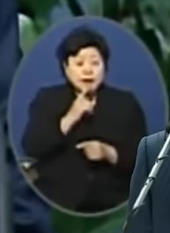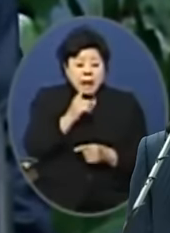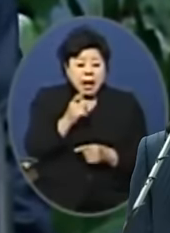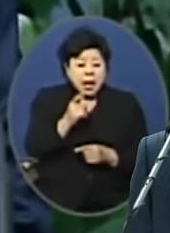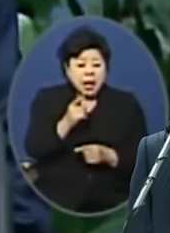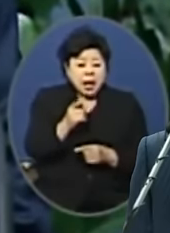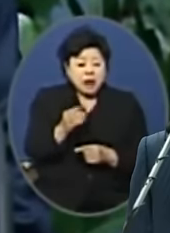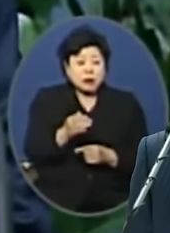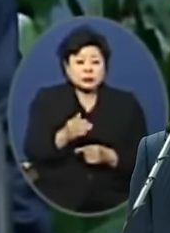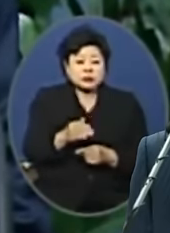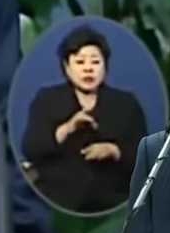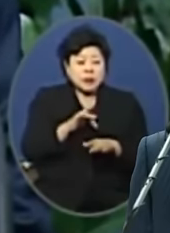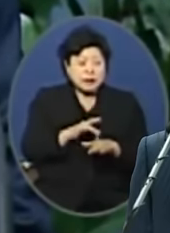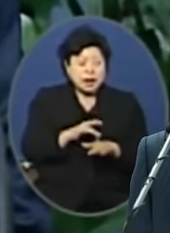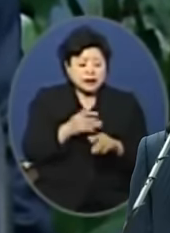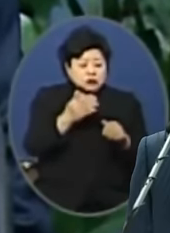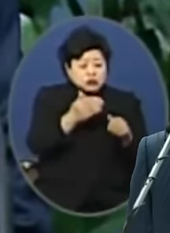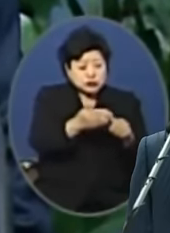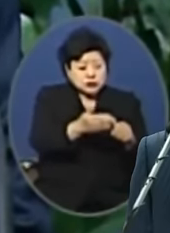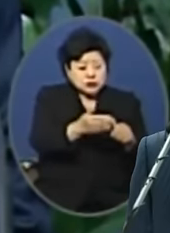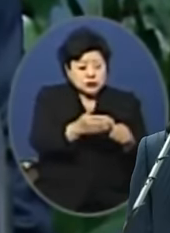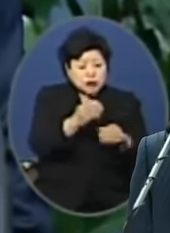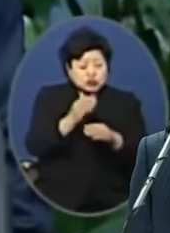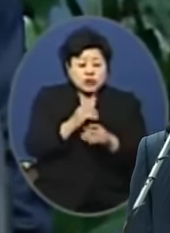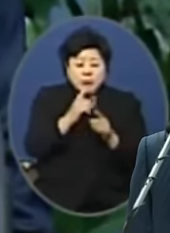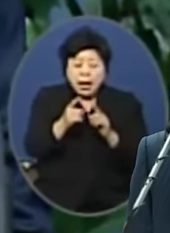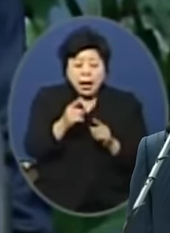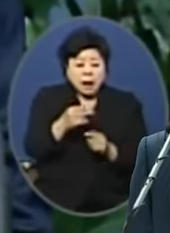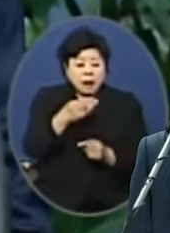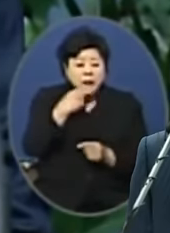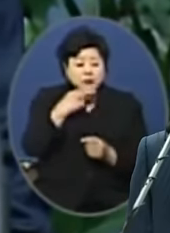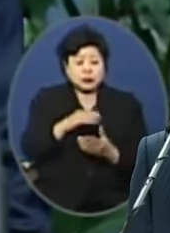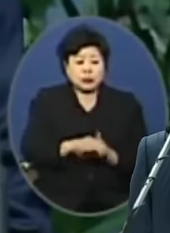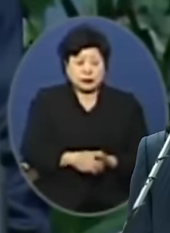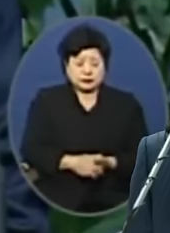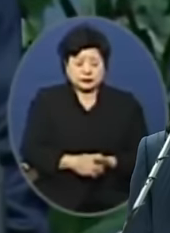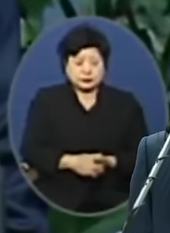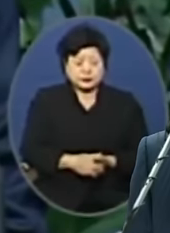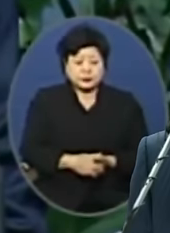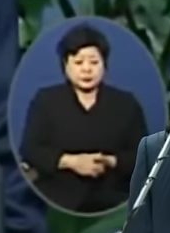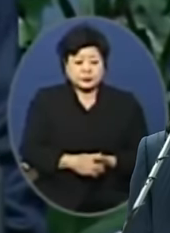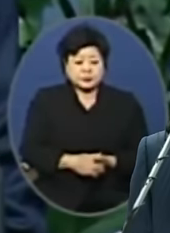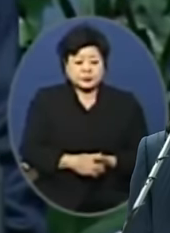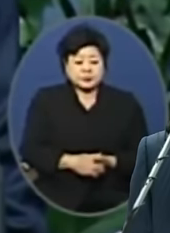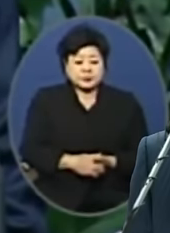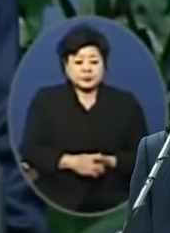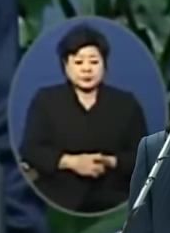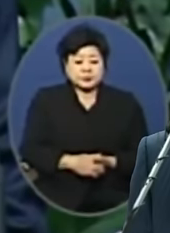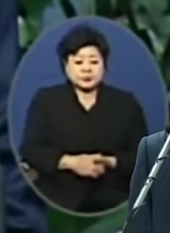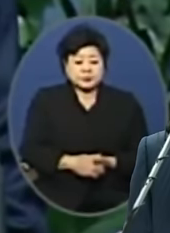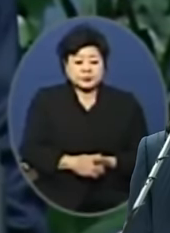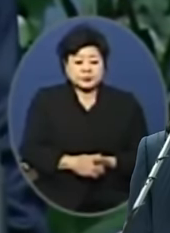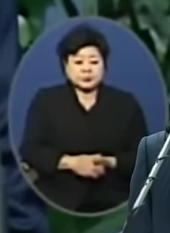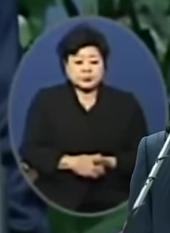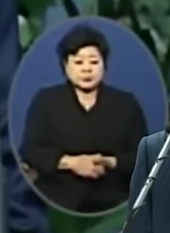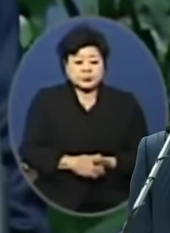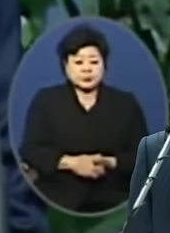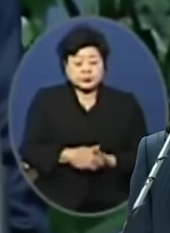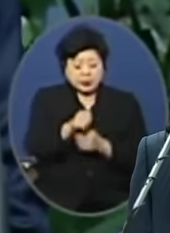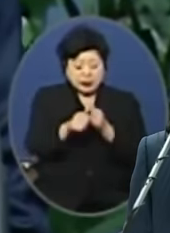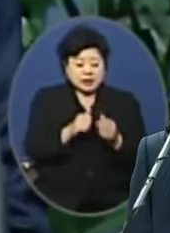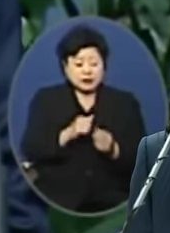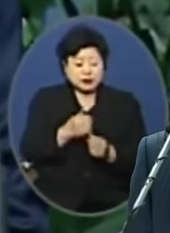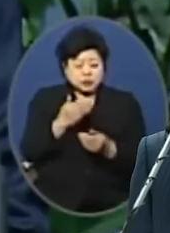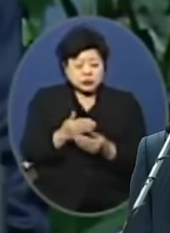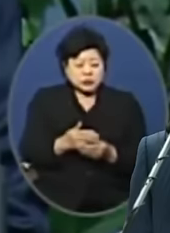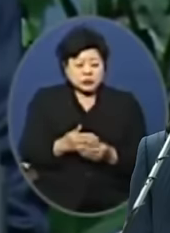말, 마귀가 우리에게 말하는데 중립적인 말, 그런 것이 있다고 생각하는 것은 잘못된 것입니다. 하나님이